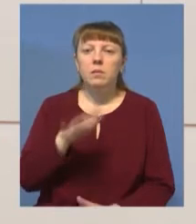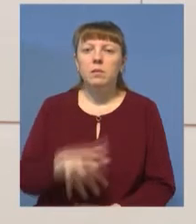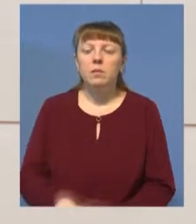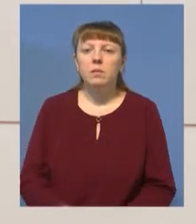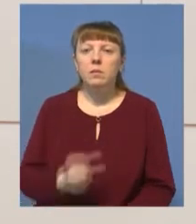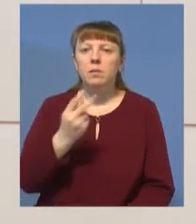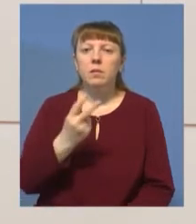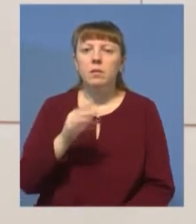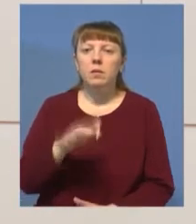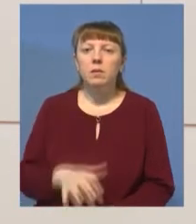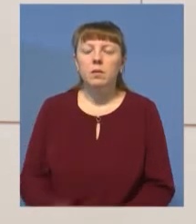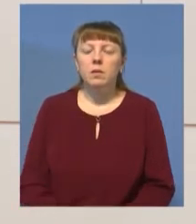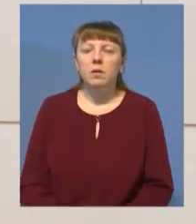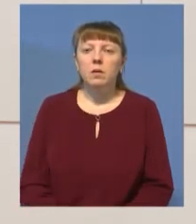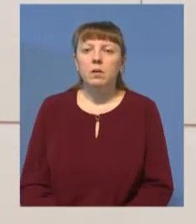по 13 делам